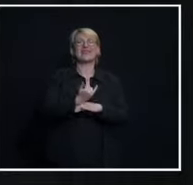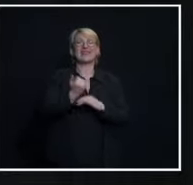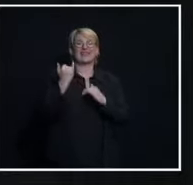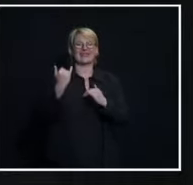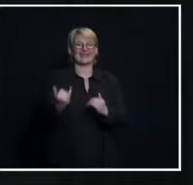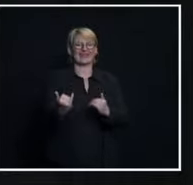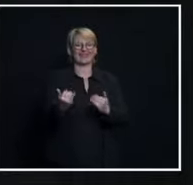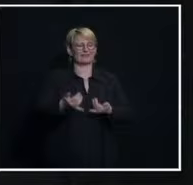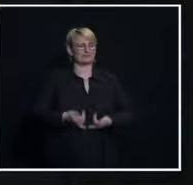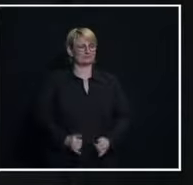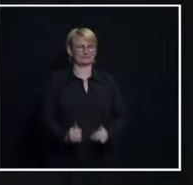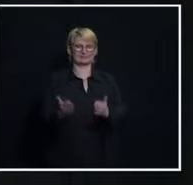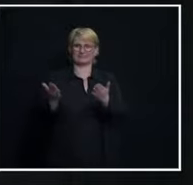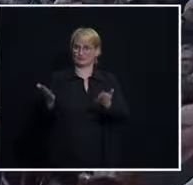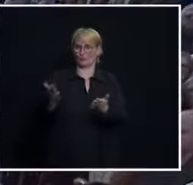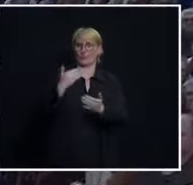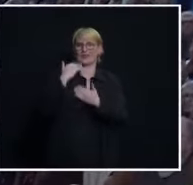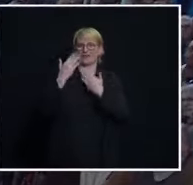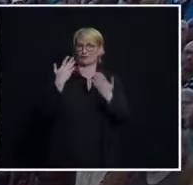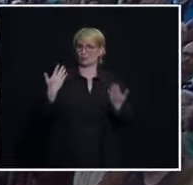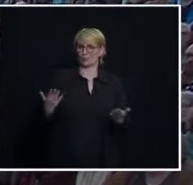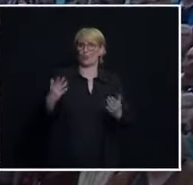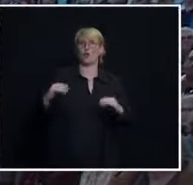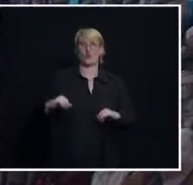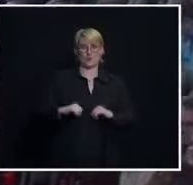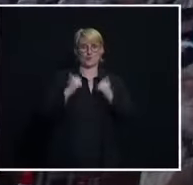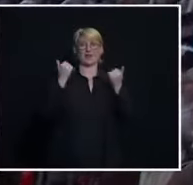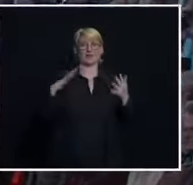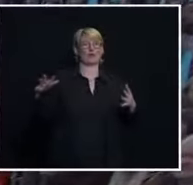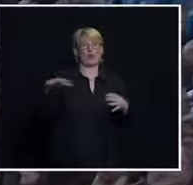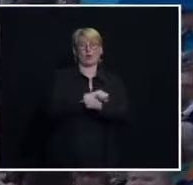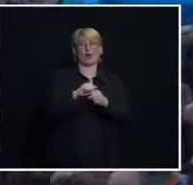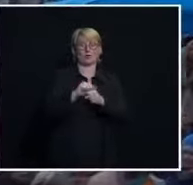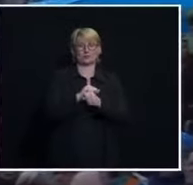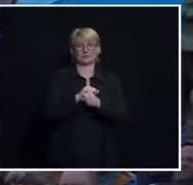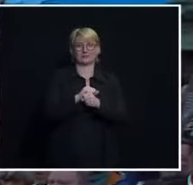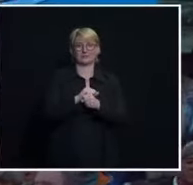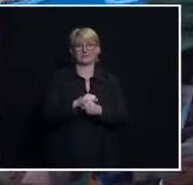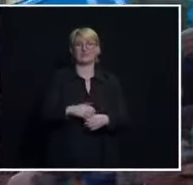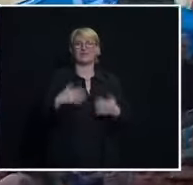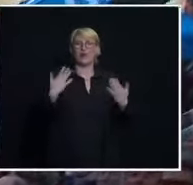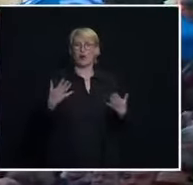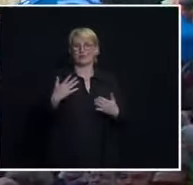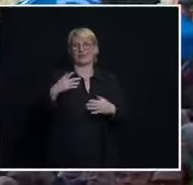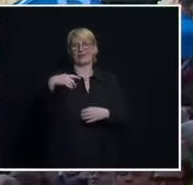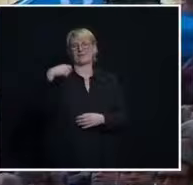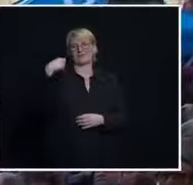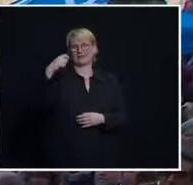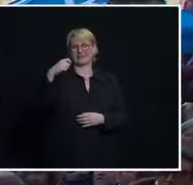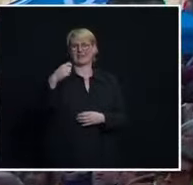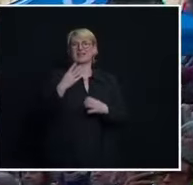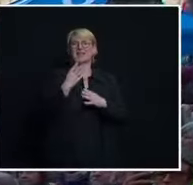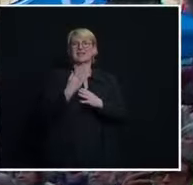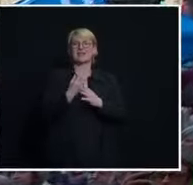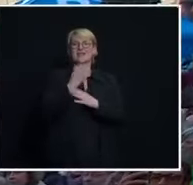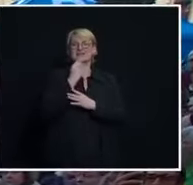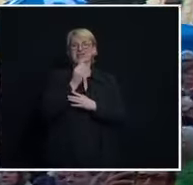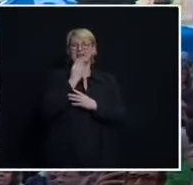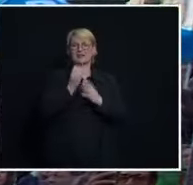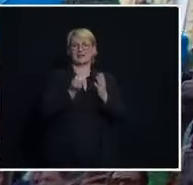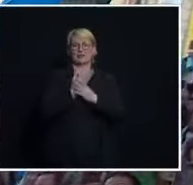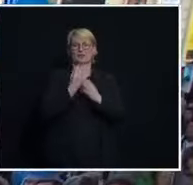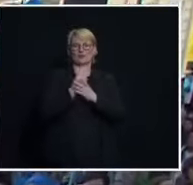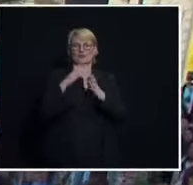so überlebte Charlotte Knobloch den Holocaust. Heute ist sie Präsidentin der israelitischen Kultusgemeinde